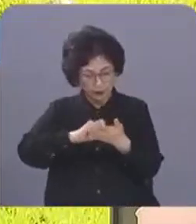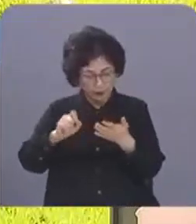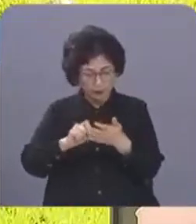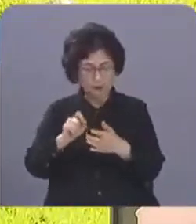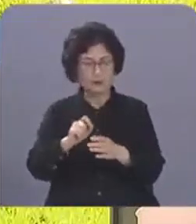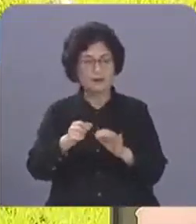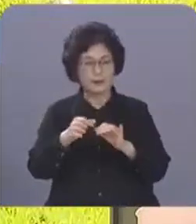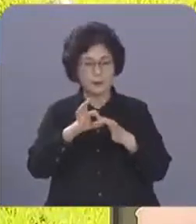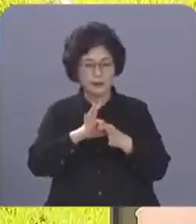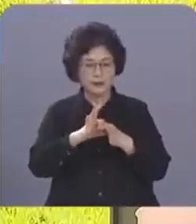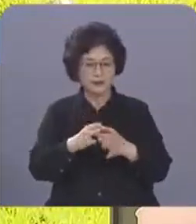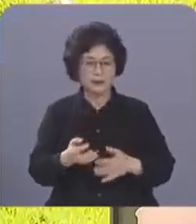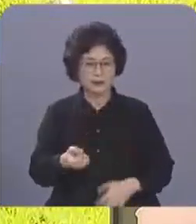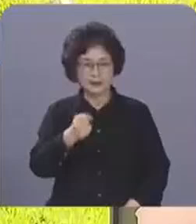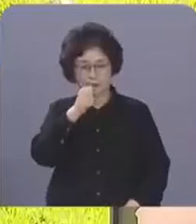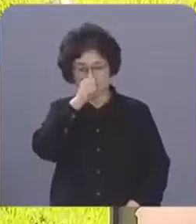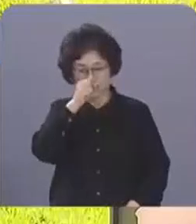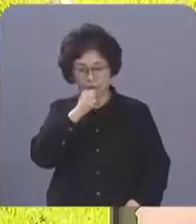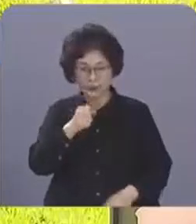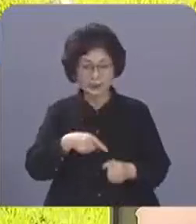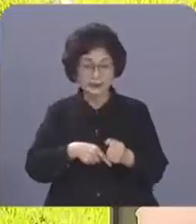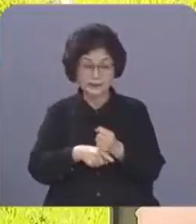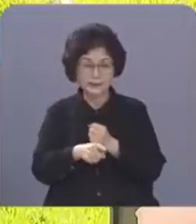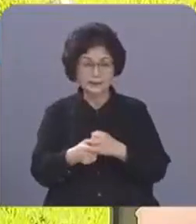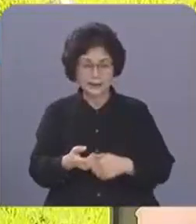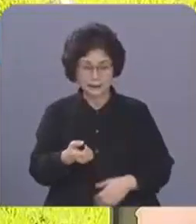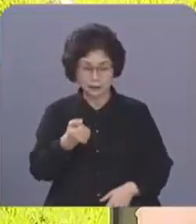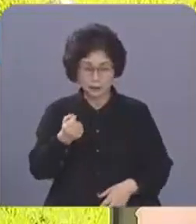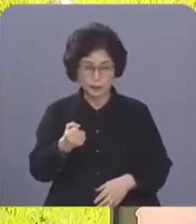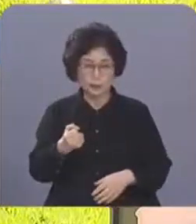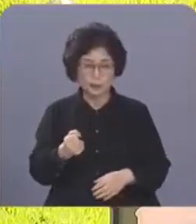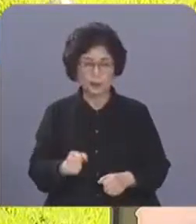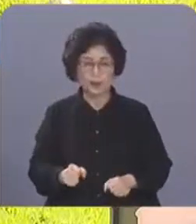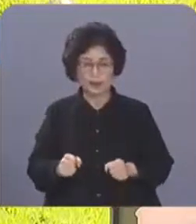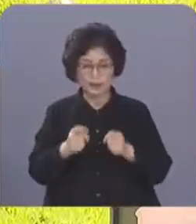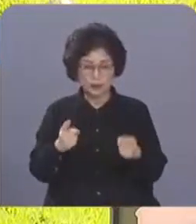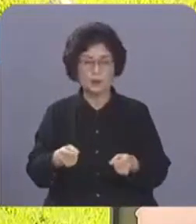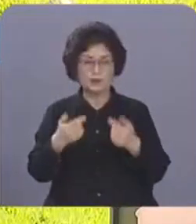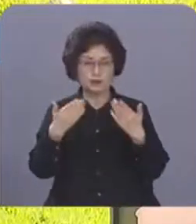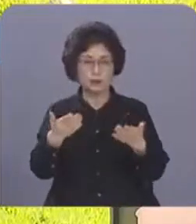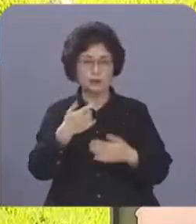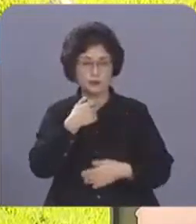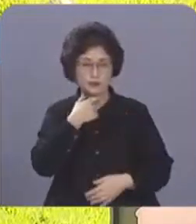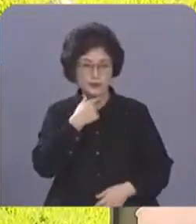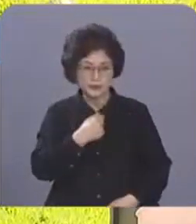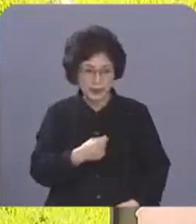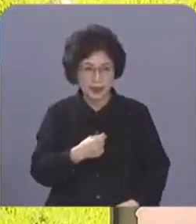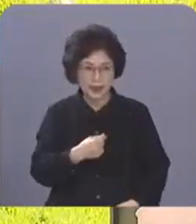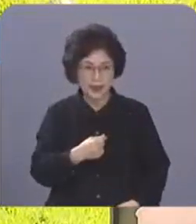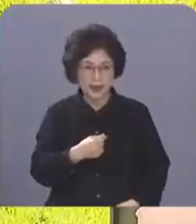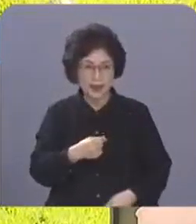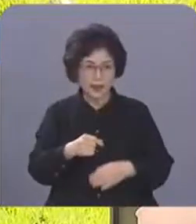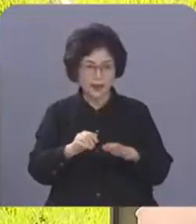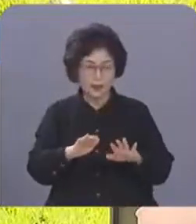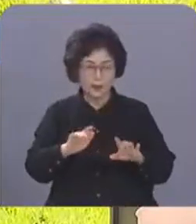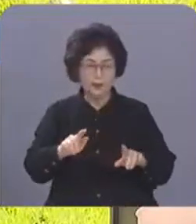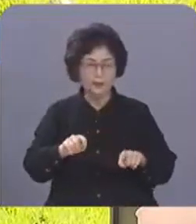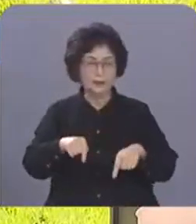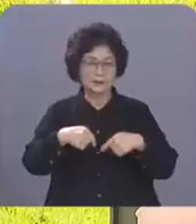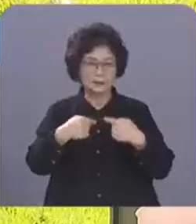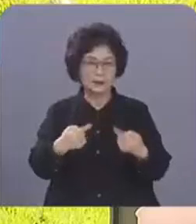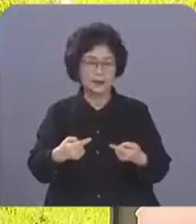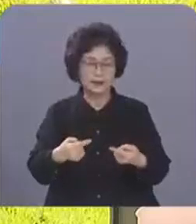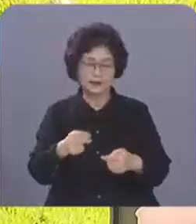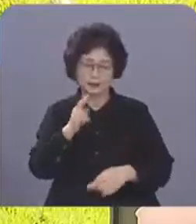더 관심을 가져줬으면 좋겠다라는 의미에서 뭐 동기부여상, 동기부여를 좀 많이 했으면 좋겠다라는 생각에서 참여하게